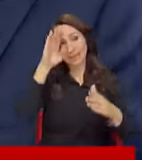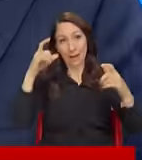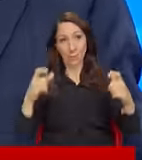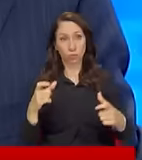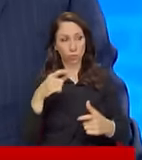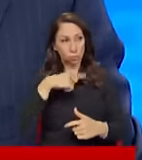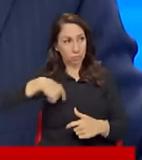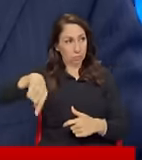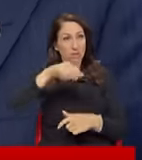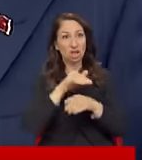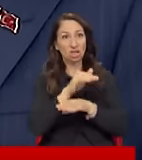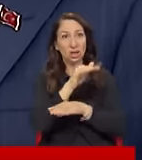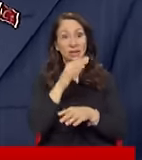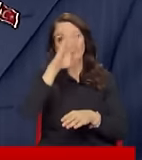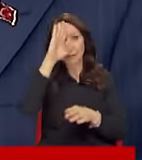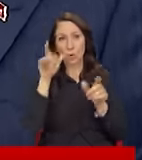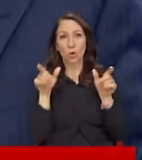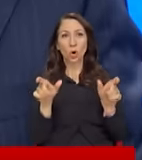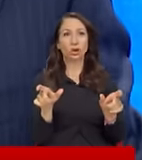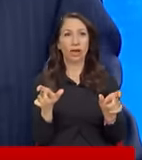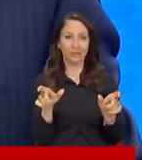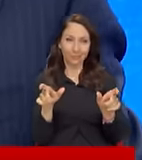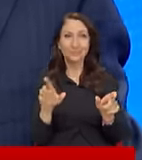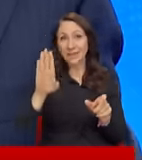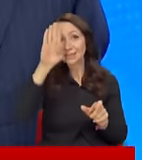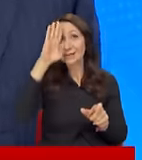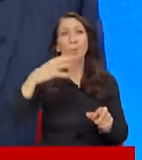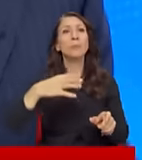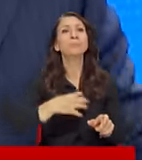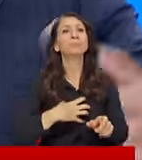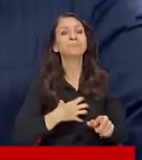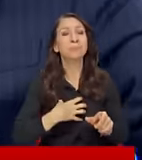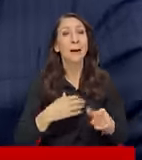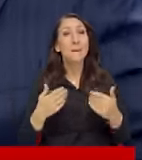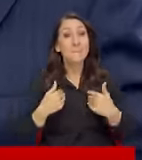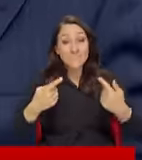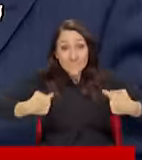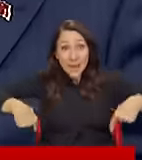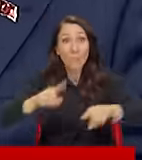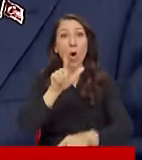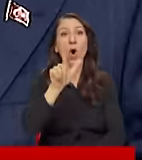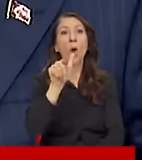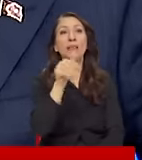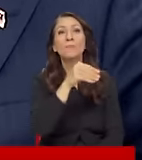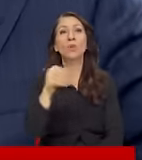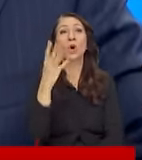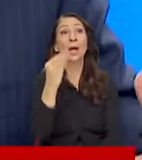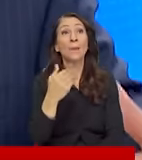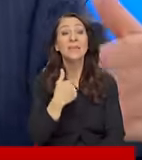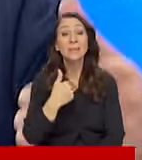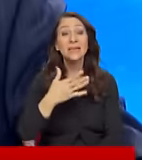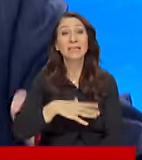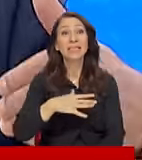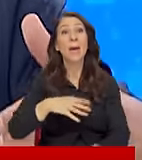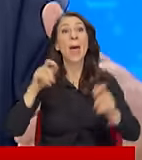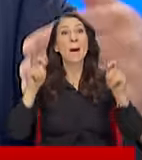İstanbullu İstanbul'a muhafızlık yapacak. İstanbullu benim 16 milyon olarak benim